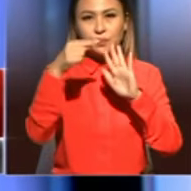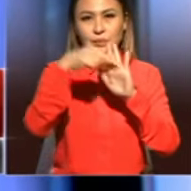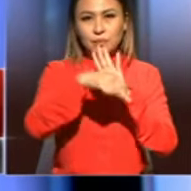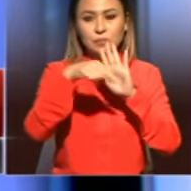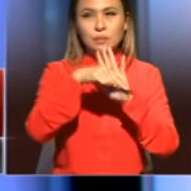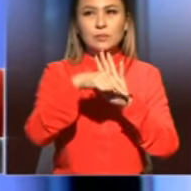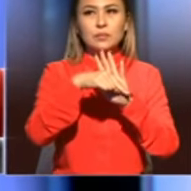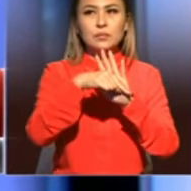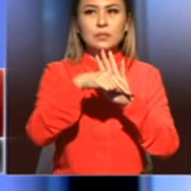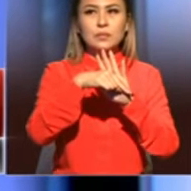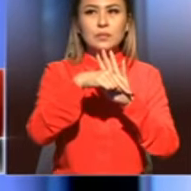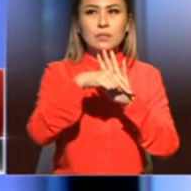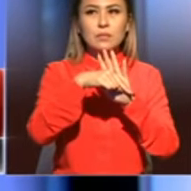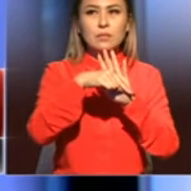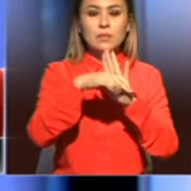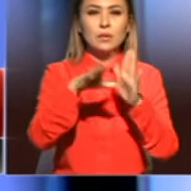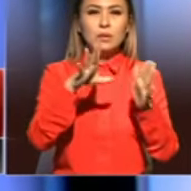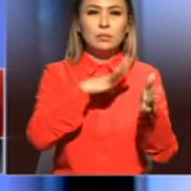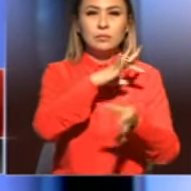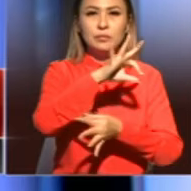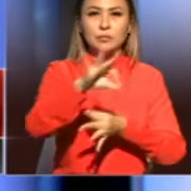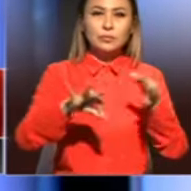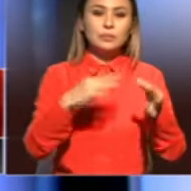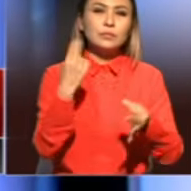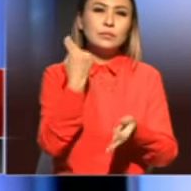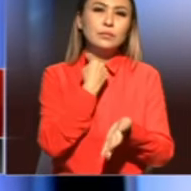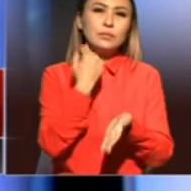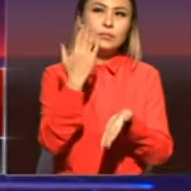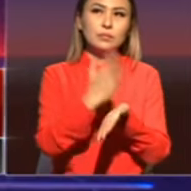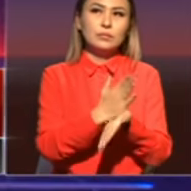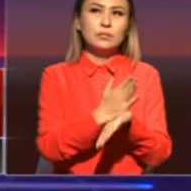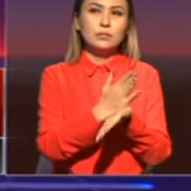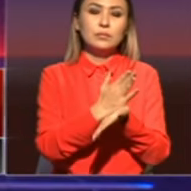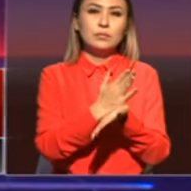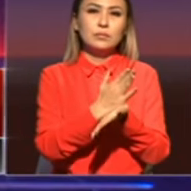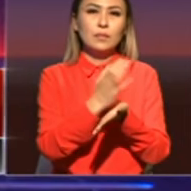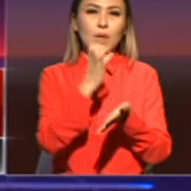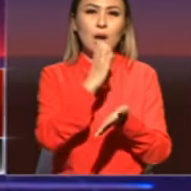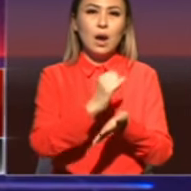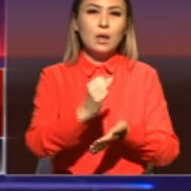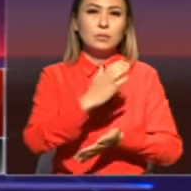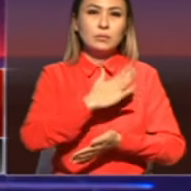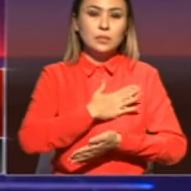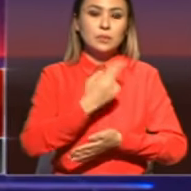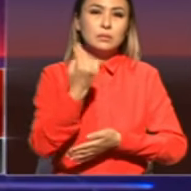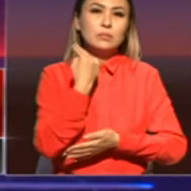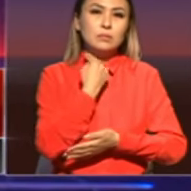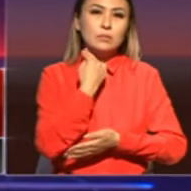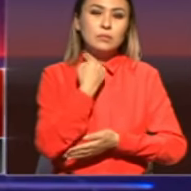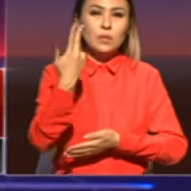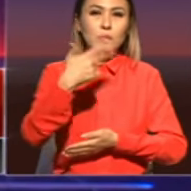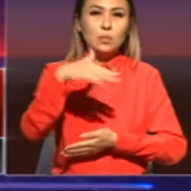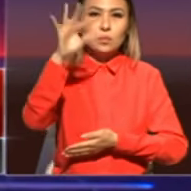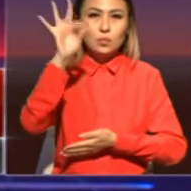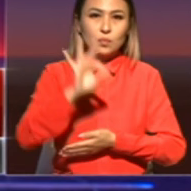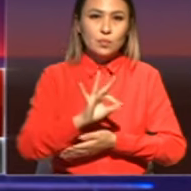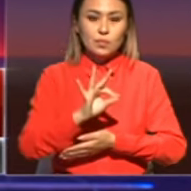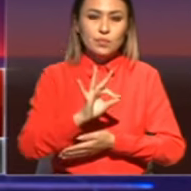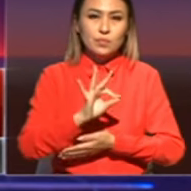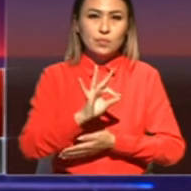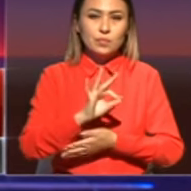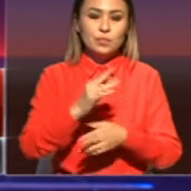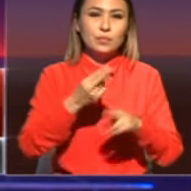өнімі. Одан да артық қарыз бар. Ал біздегі қарыз 30%-ға, сол